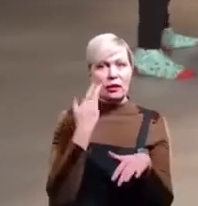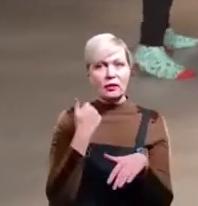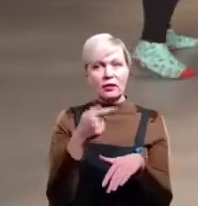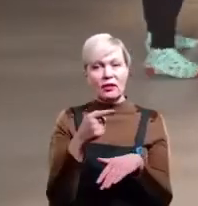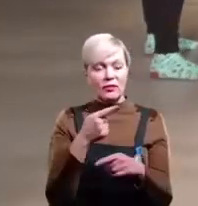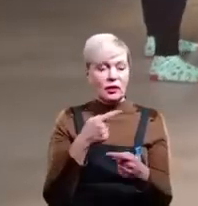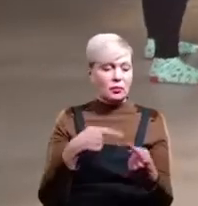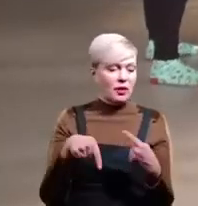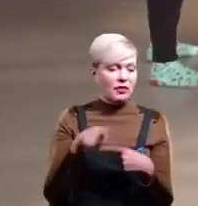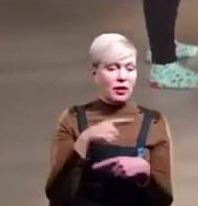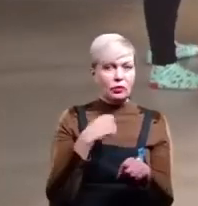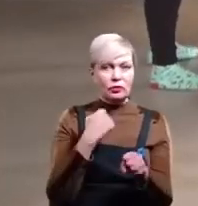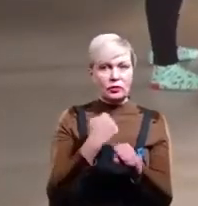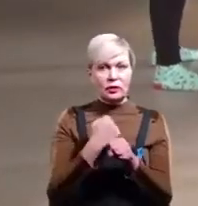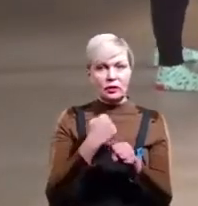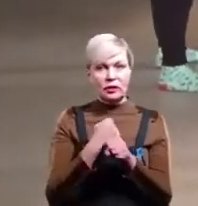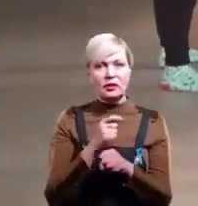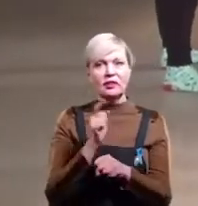поворот, вы